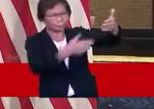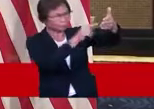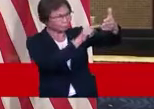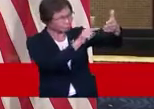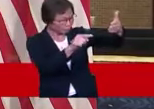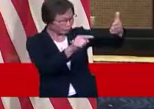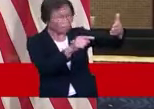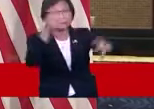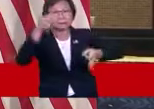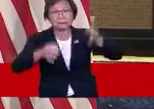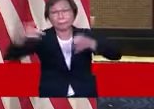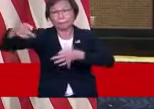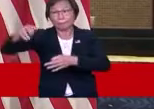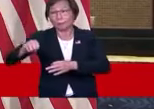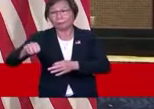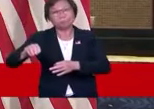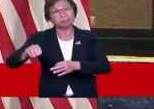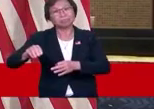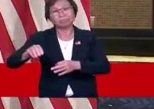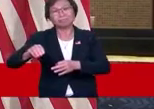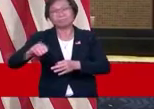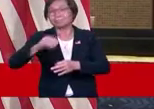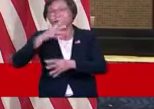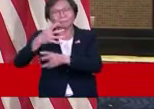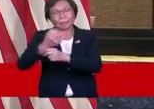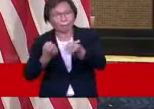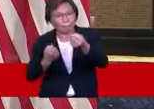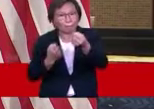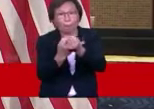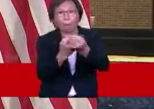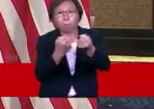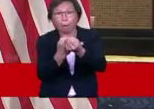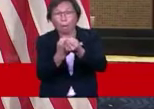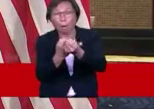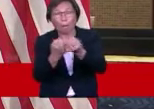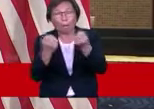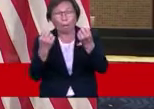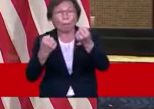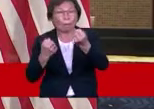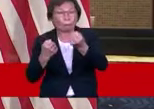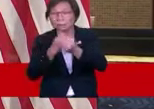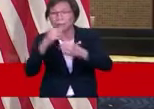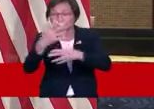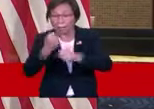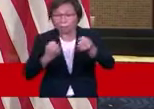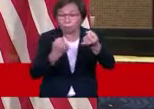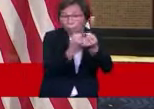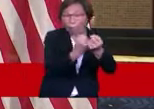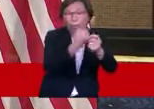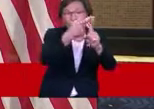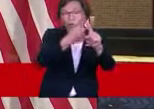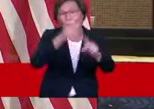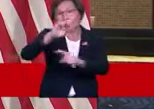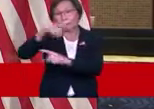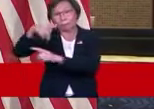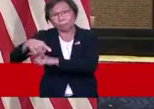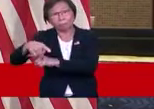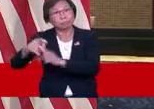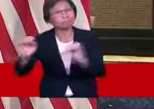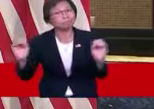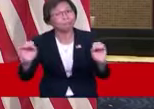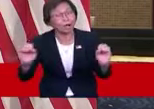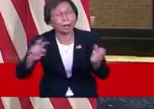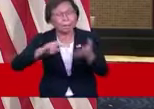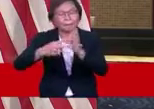Hai jika Perdana Menteri tidak lagi mendapat kepercayaan majority ahli dewan rakyat maka